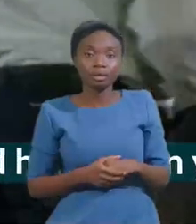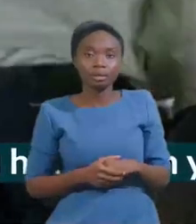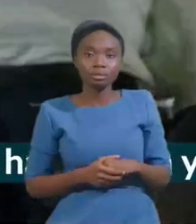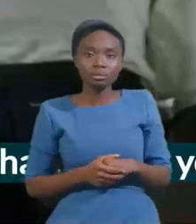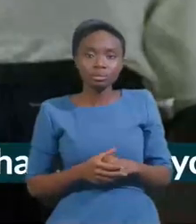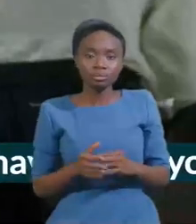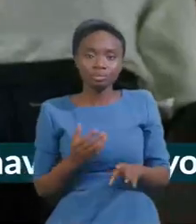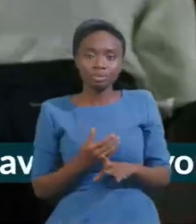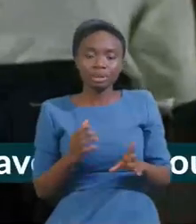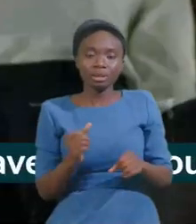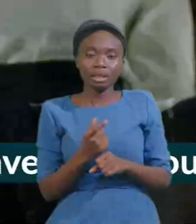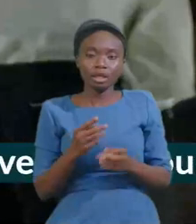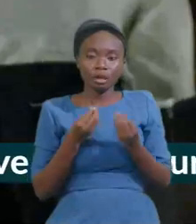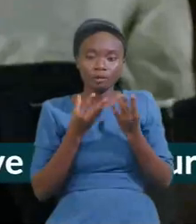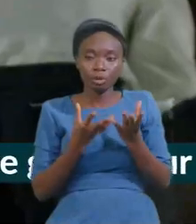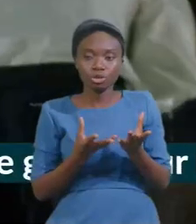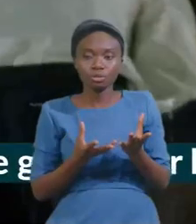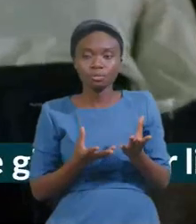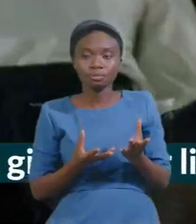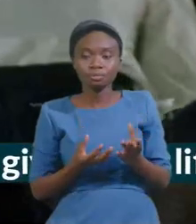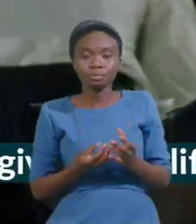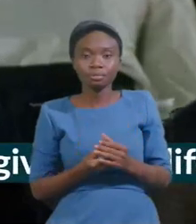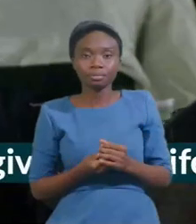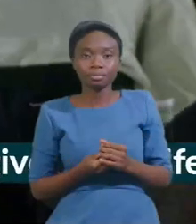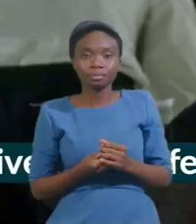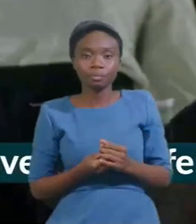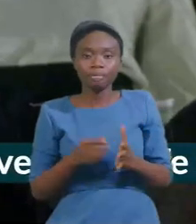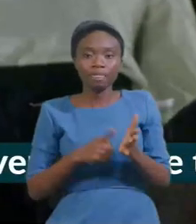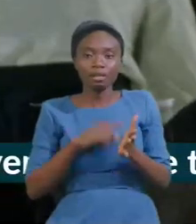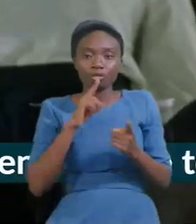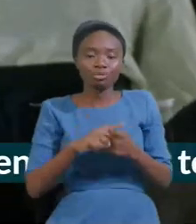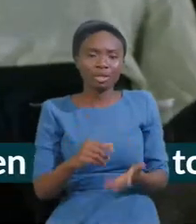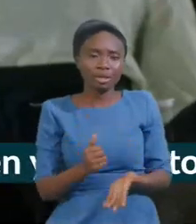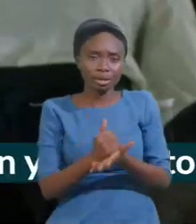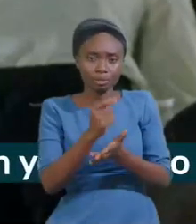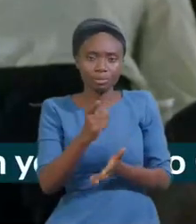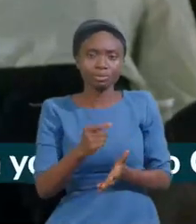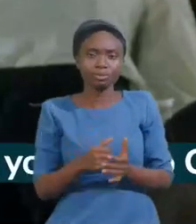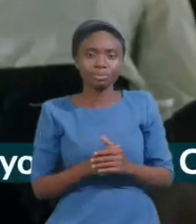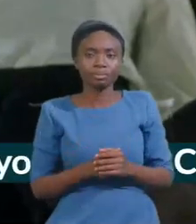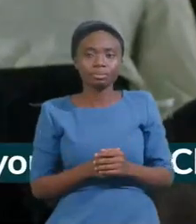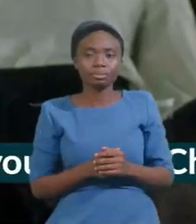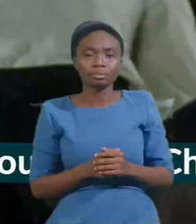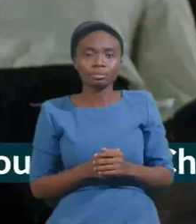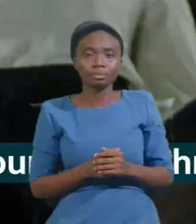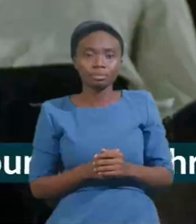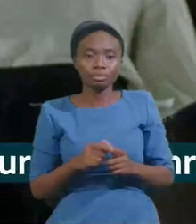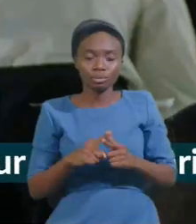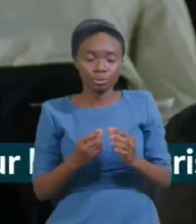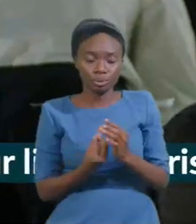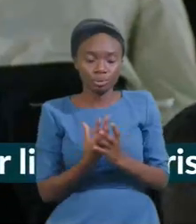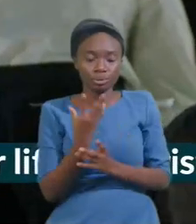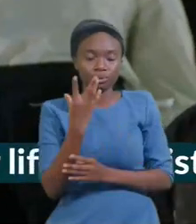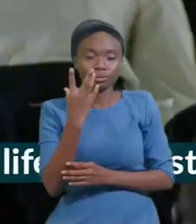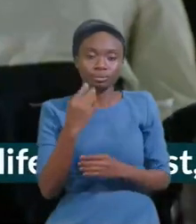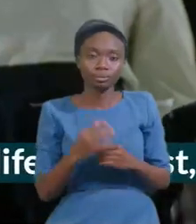the information. S'il vous plaît, prenez les informations. This is to help you. Ça c'est pour vous aider. To grow. À